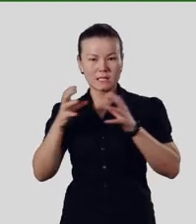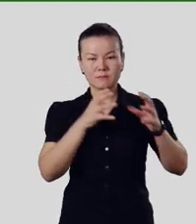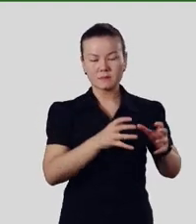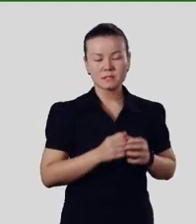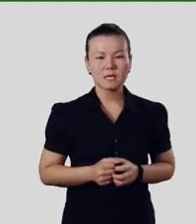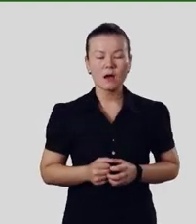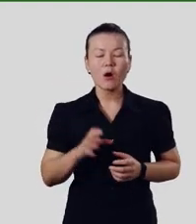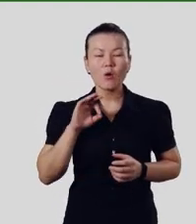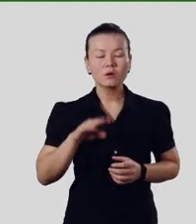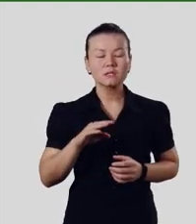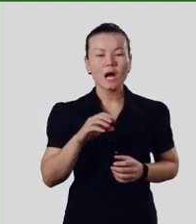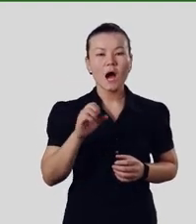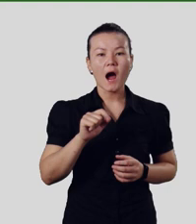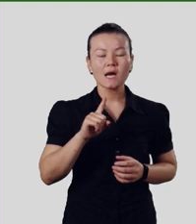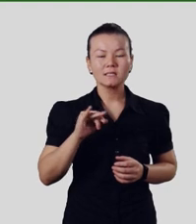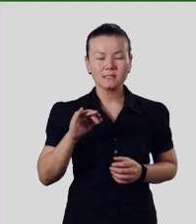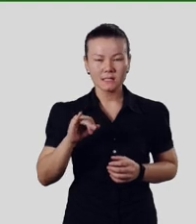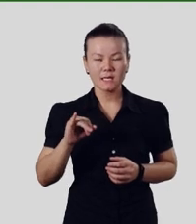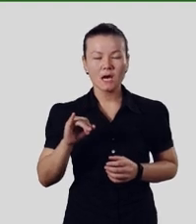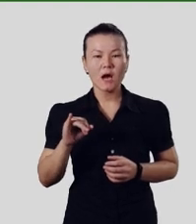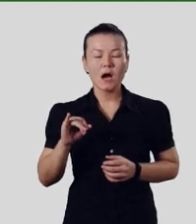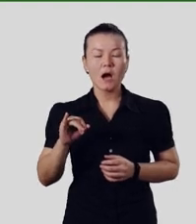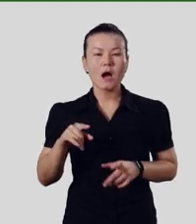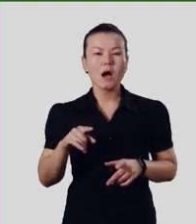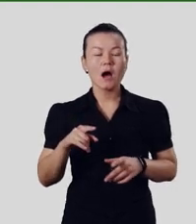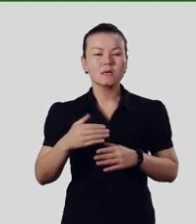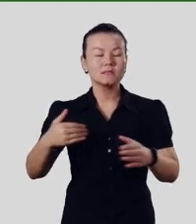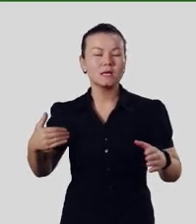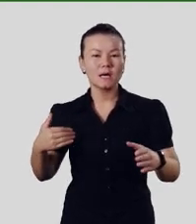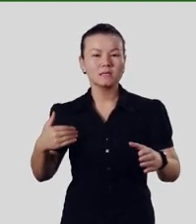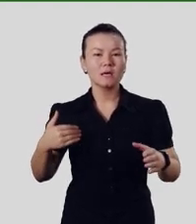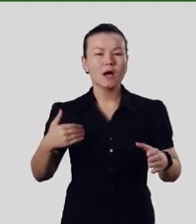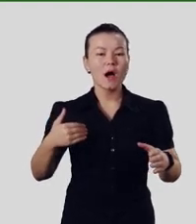От Азии Африку отделяет Баб-эль-Мандебский пролив.